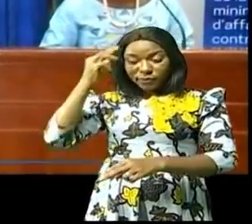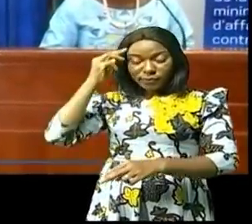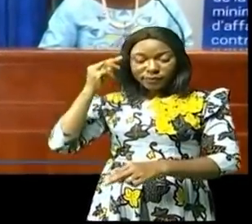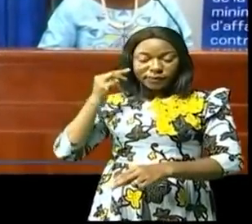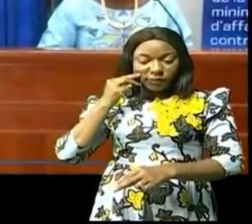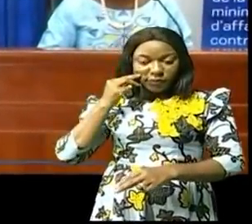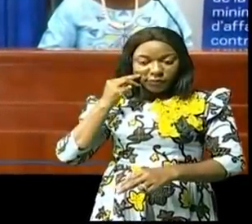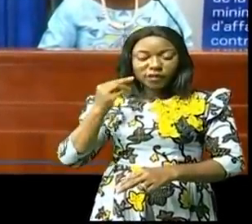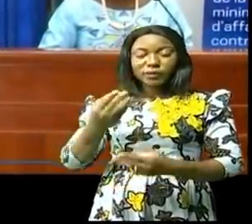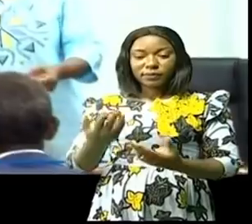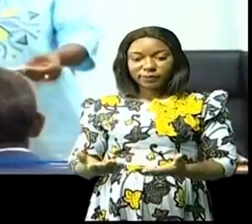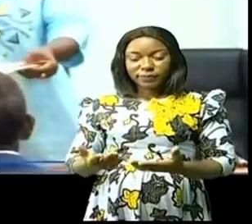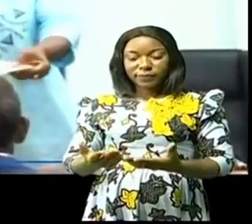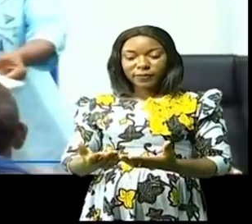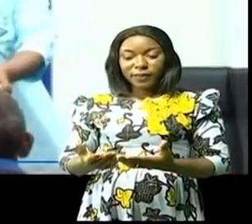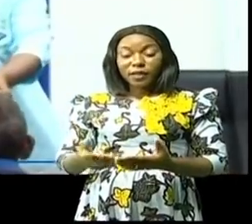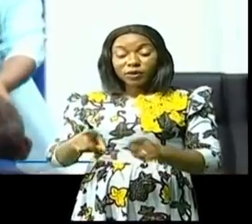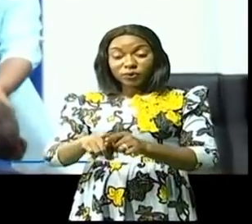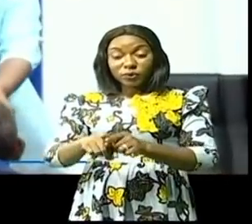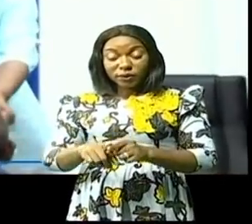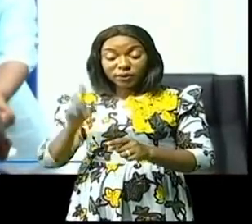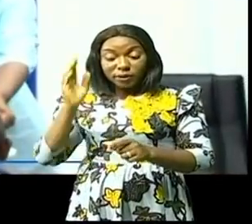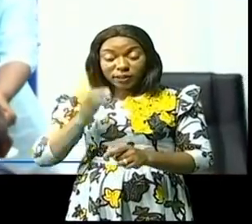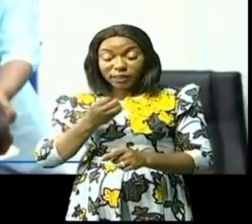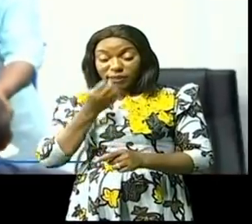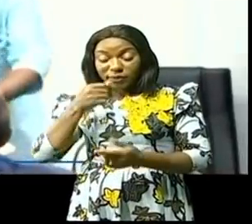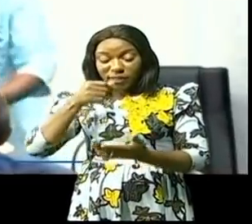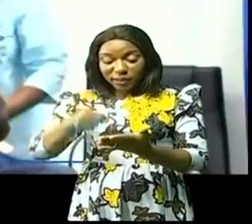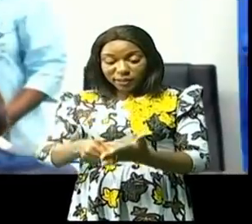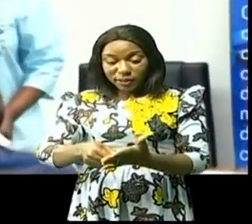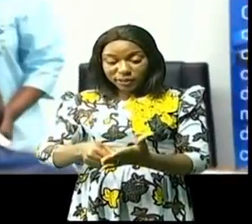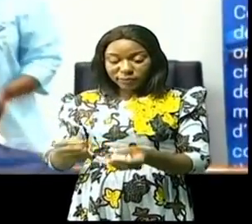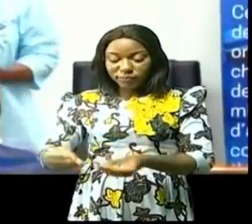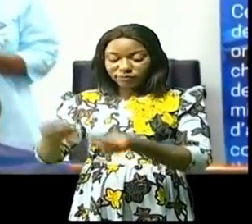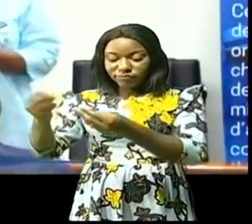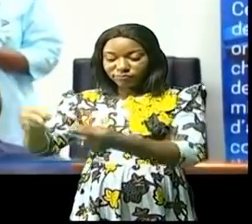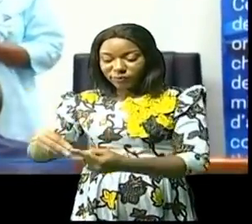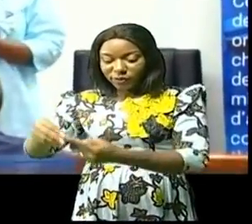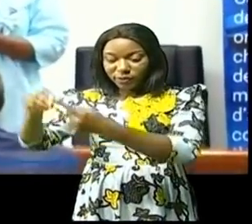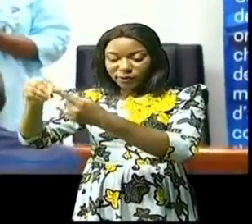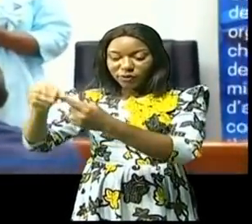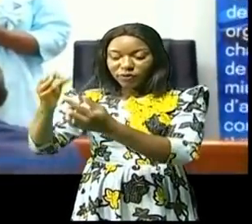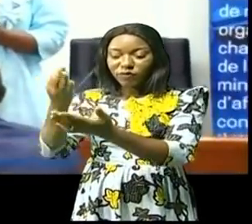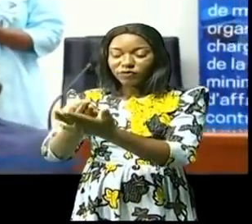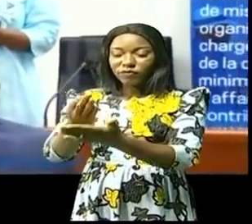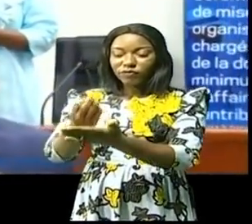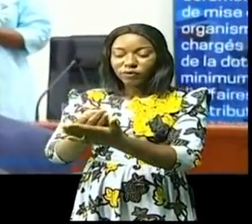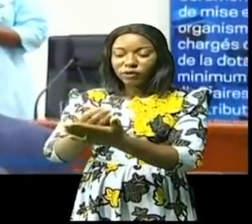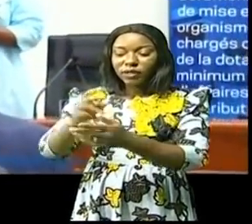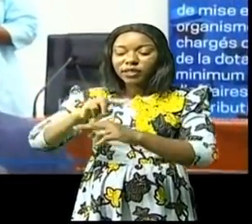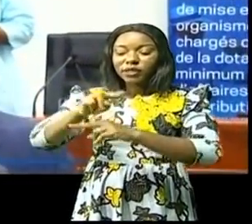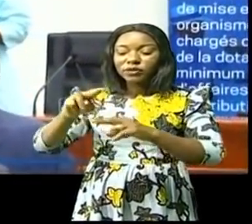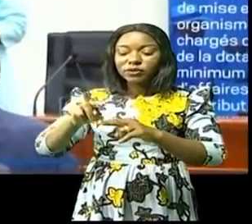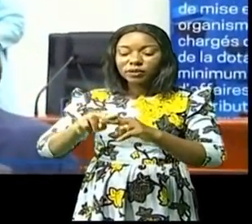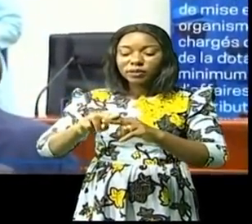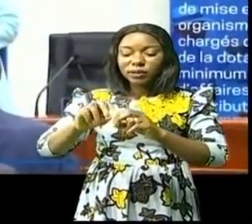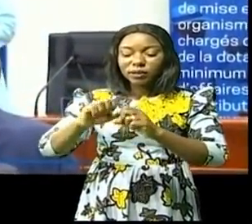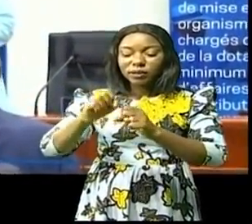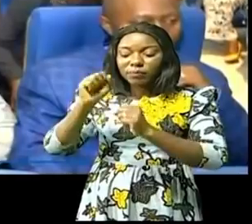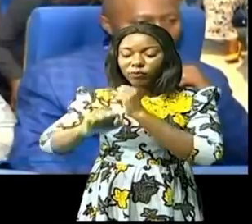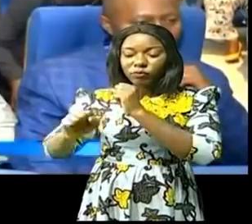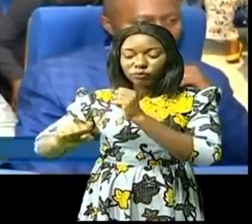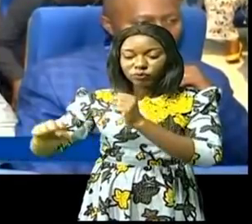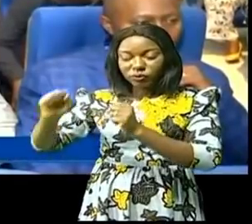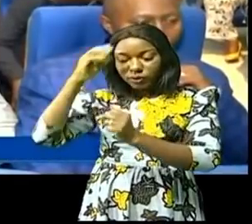et Modeste Moutinga. Les exemplaires de ces arrêtés étaient remis officiellement au Fonds national de promotion et des services sociaux, à